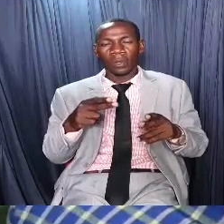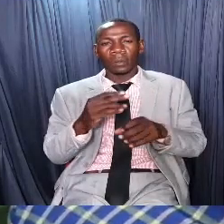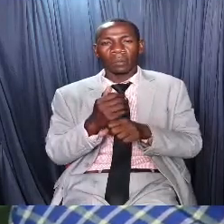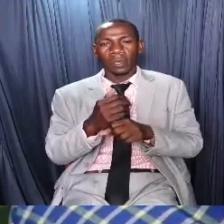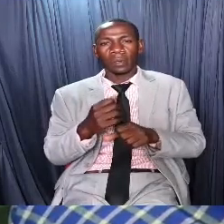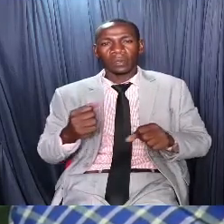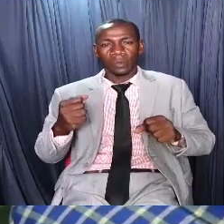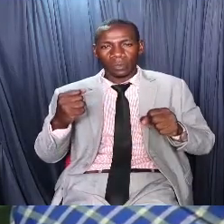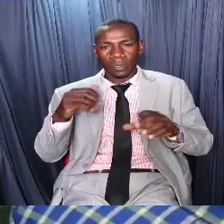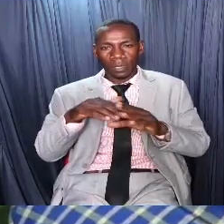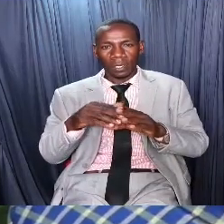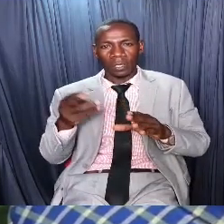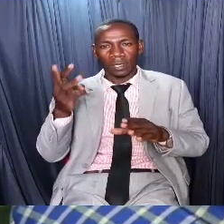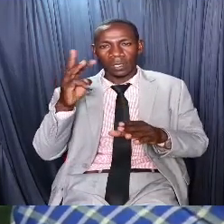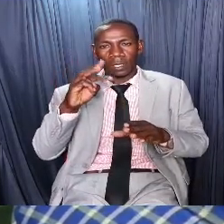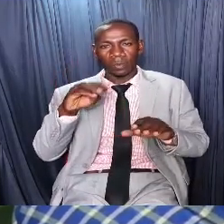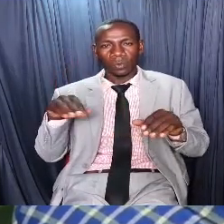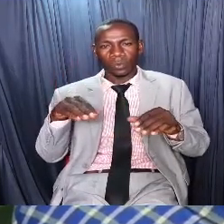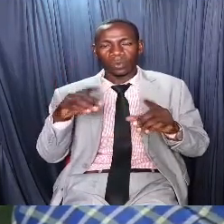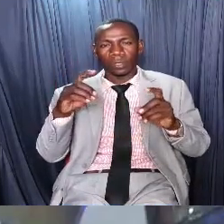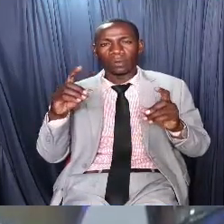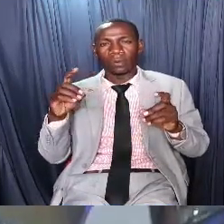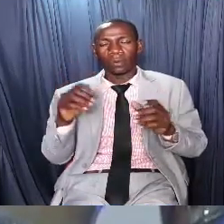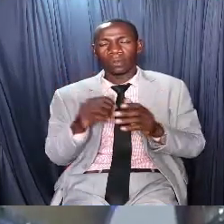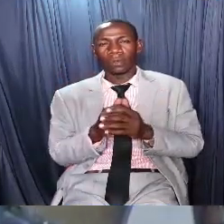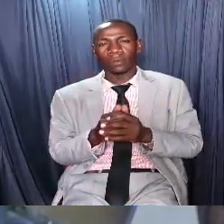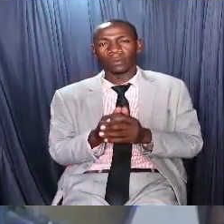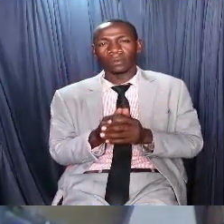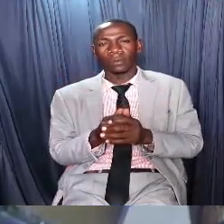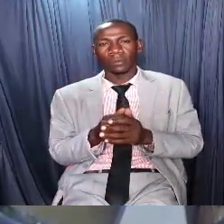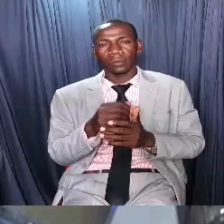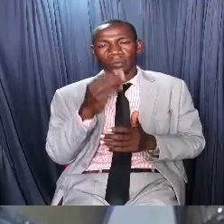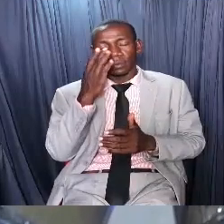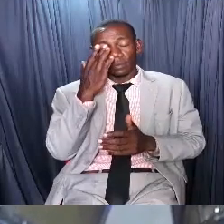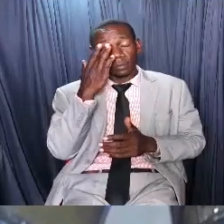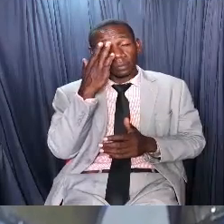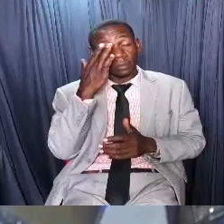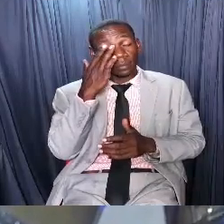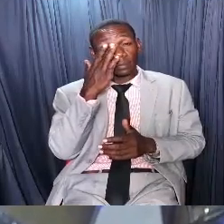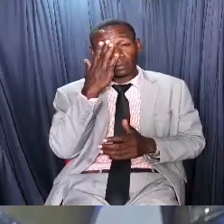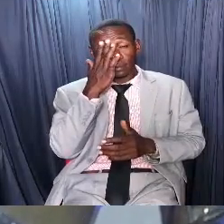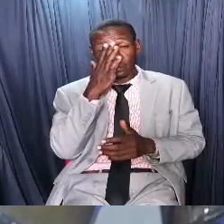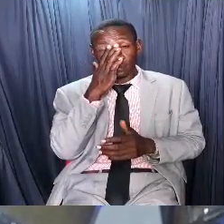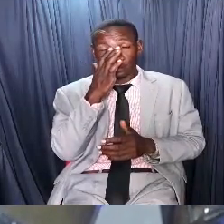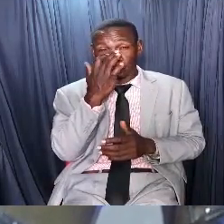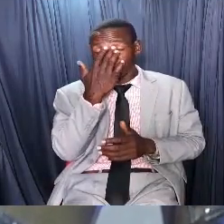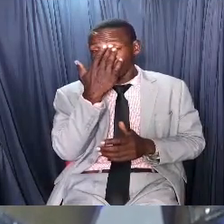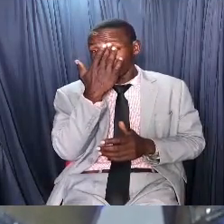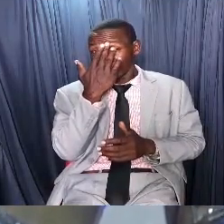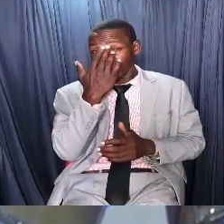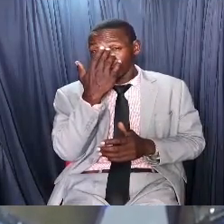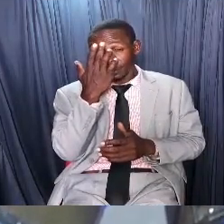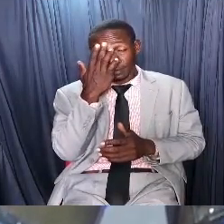ujidhibitisha ndani yao ili kutenda mabaya. Because sentence against an evil work is not executed